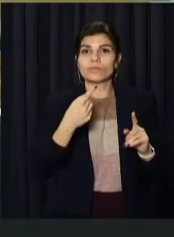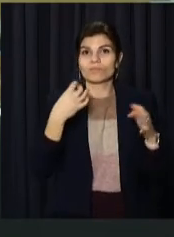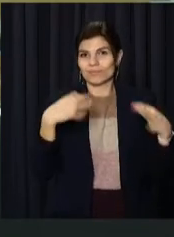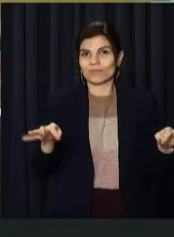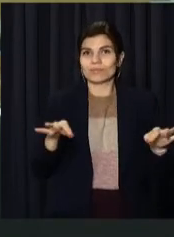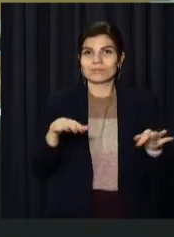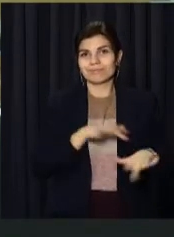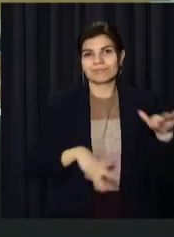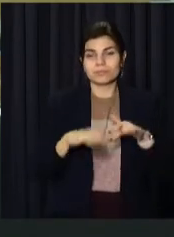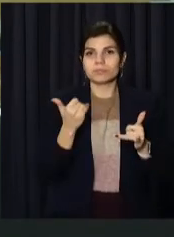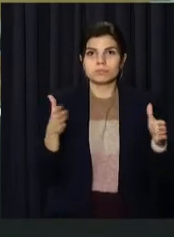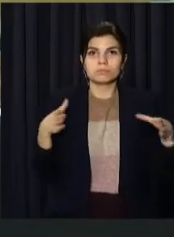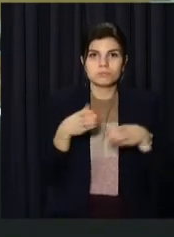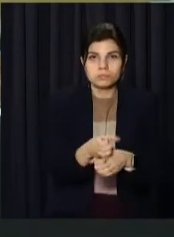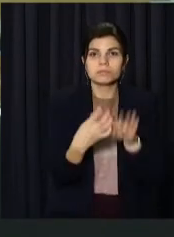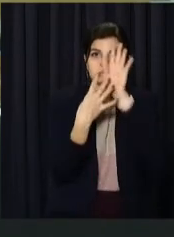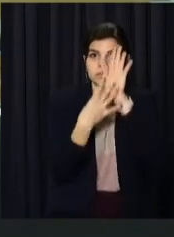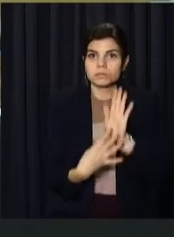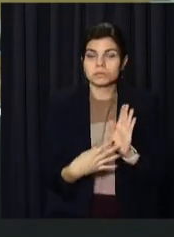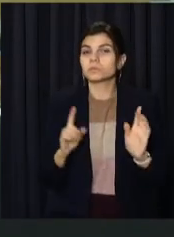ставляться дніпряни – дивіться в наступному сюжеті.